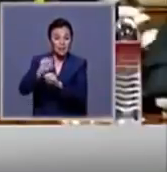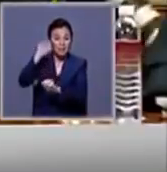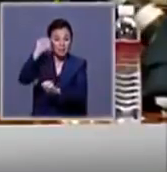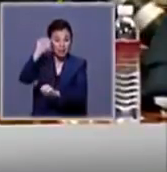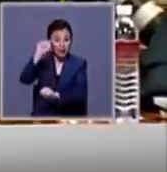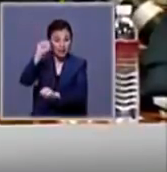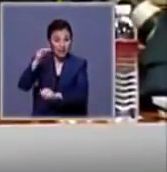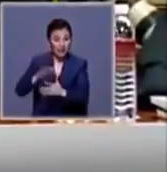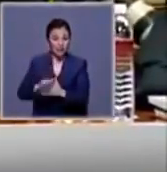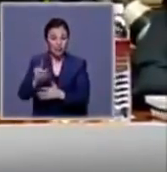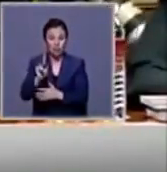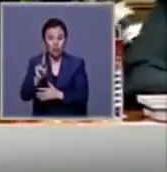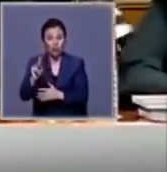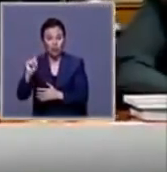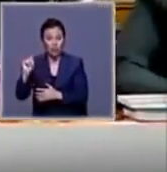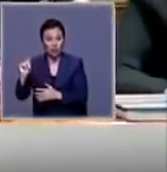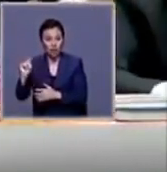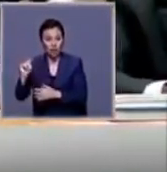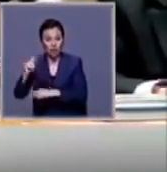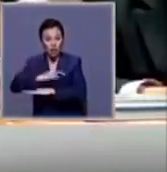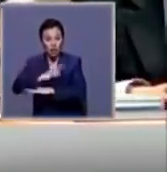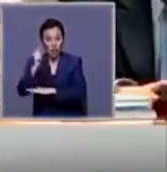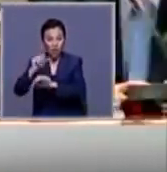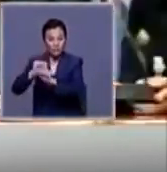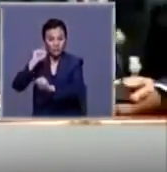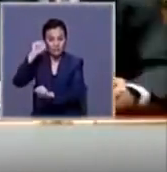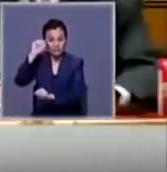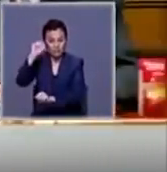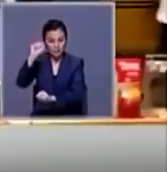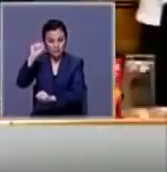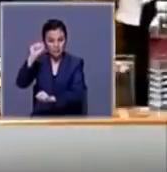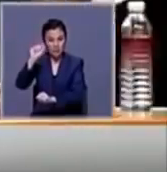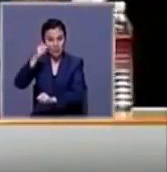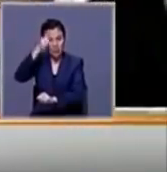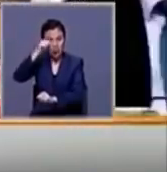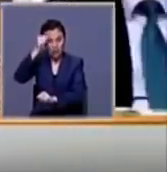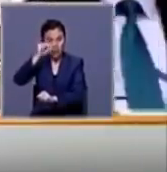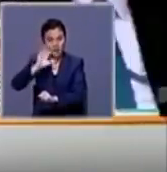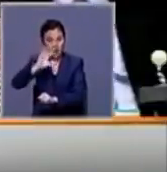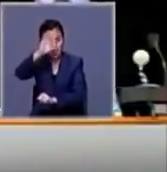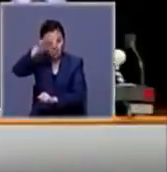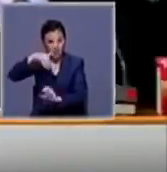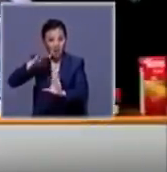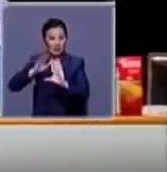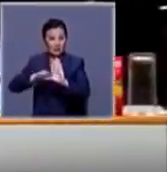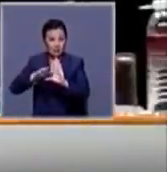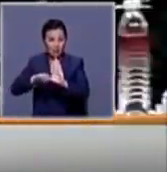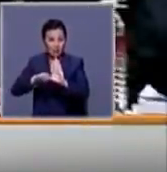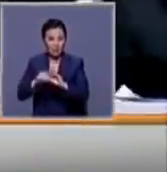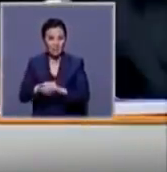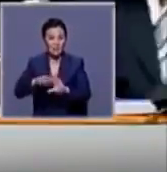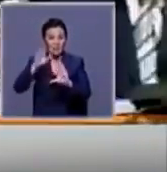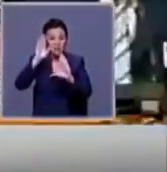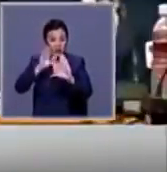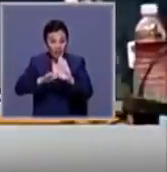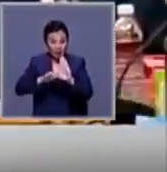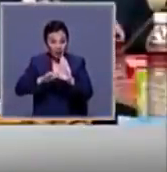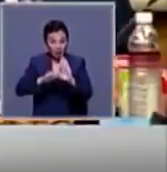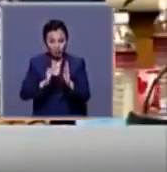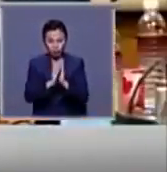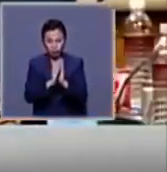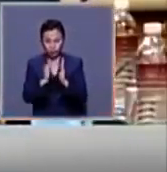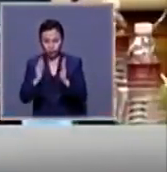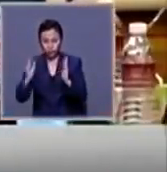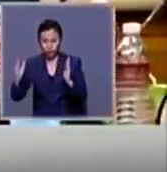นี่ยกกต.ก็จะประกาศวันรับสมัครภายใน5วันนะพอประกาศวันรับสมัครปุ๊บเนี่ยก็ให้รับสมัครภายใน15